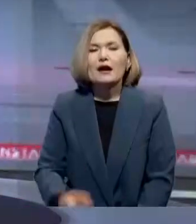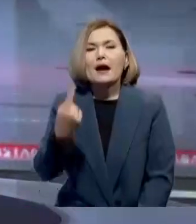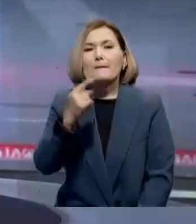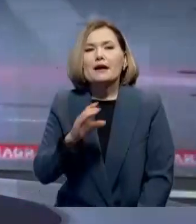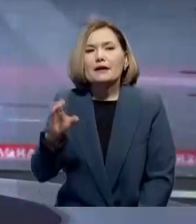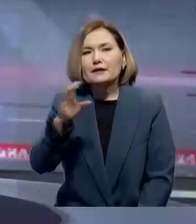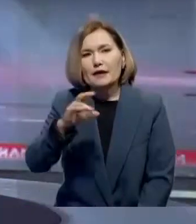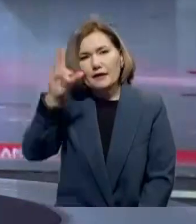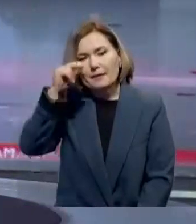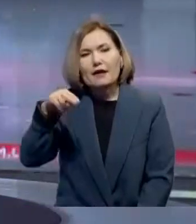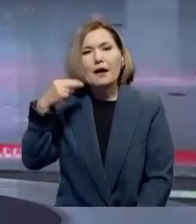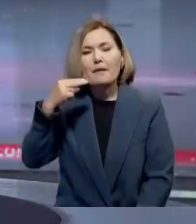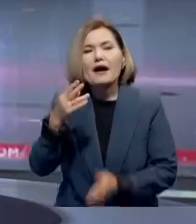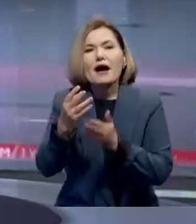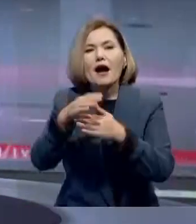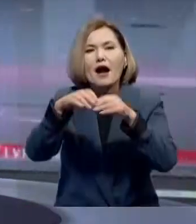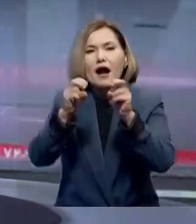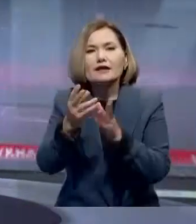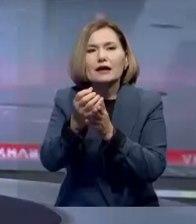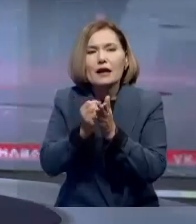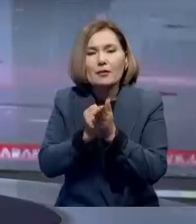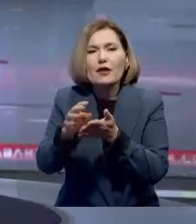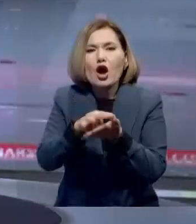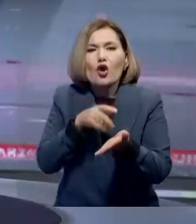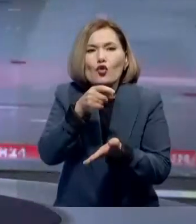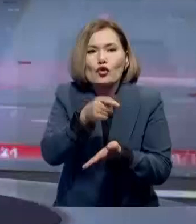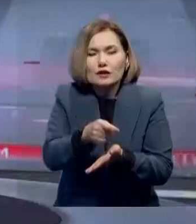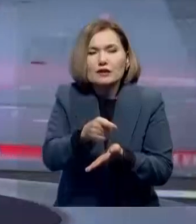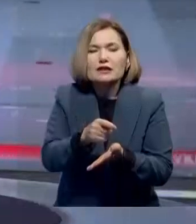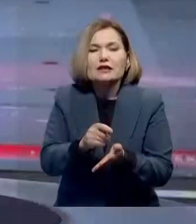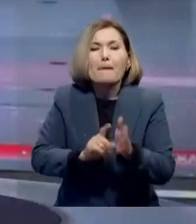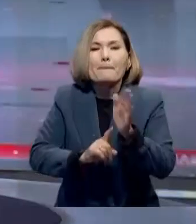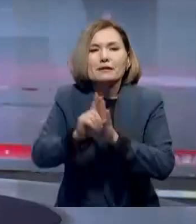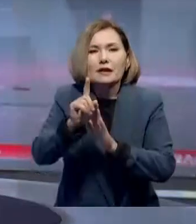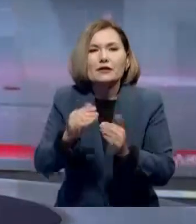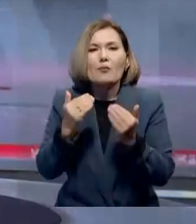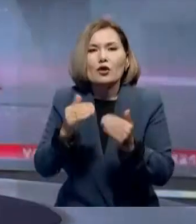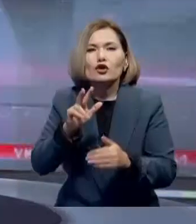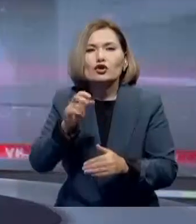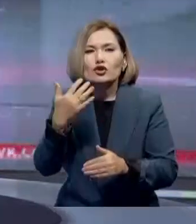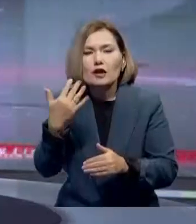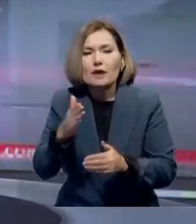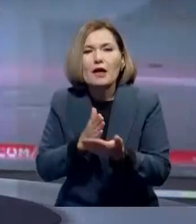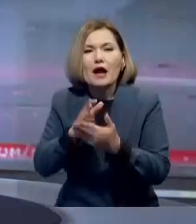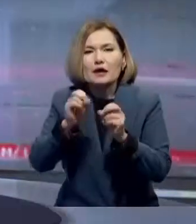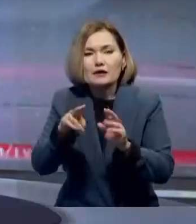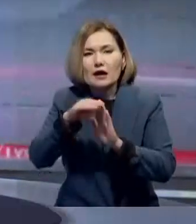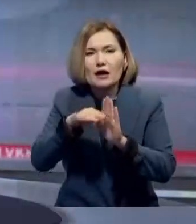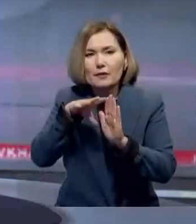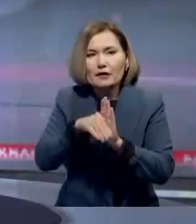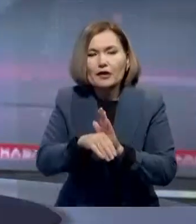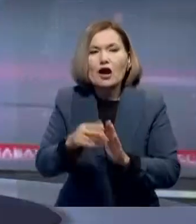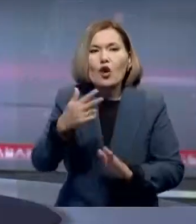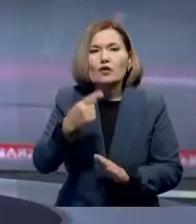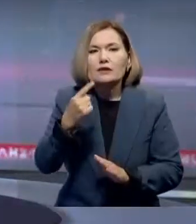Бірінші қыркүйекте президенттік кадрлық резервке өтініш қабылдау басталады. Бүгінде 350 қызметші осы елеулі тізімге іліккен. Олардың